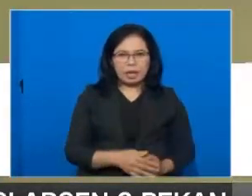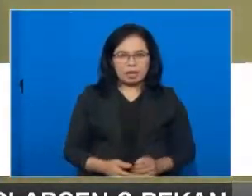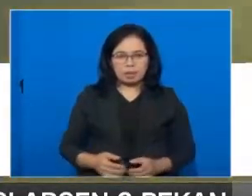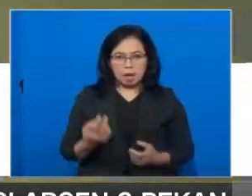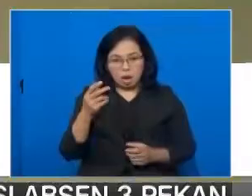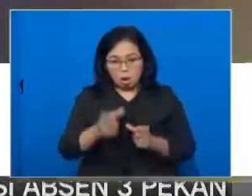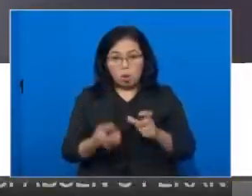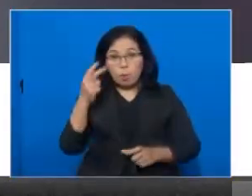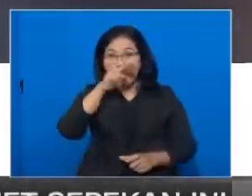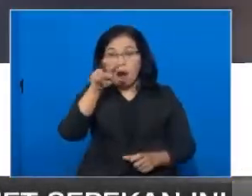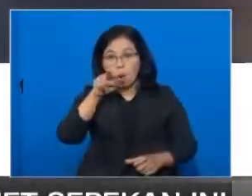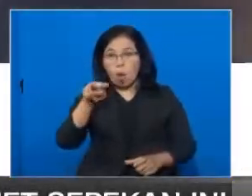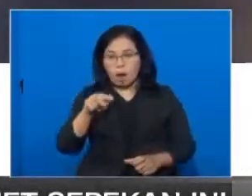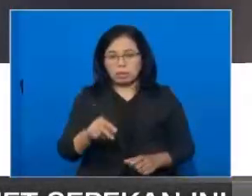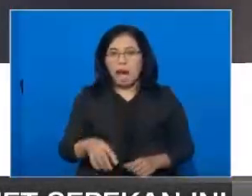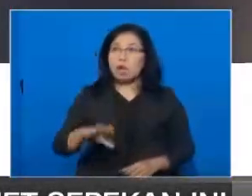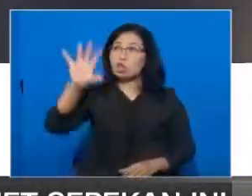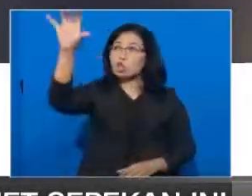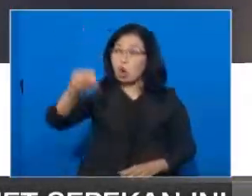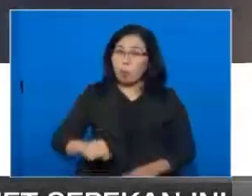pcopotan alat peraga secara